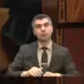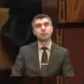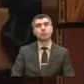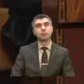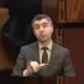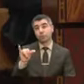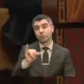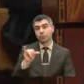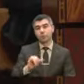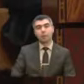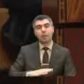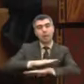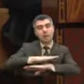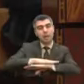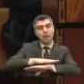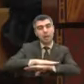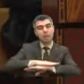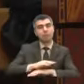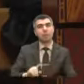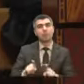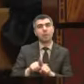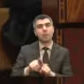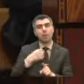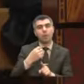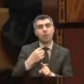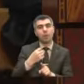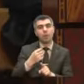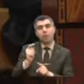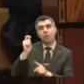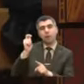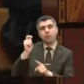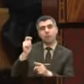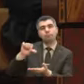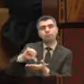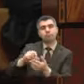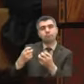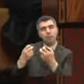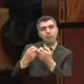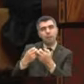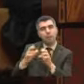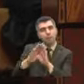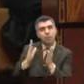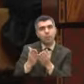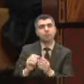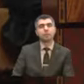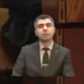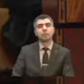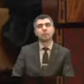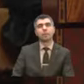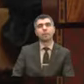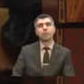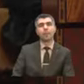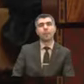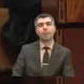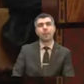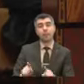مدى احترام مقالع شمال المملكه وعامة ومقلع